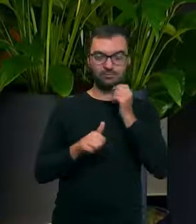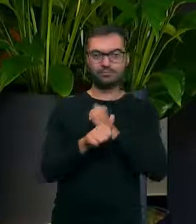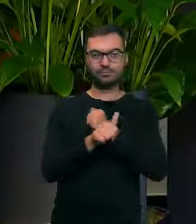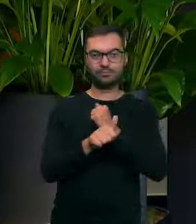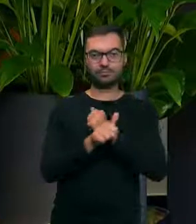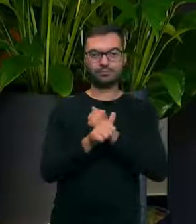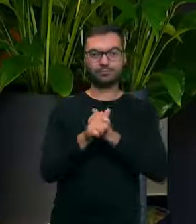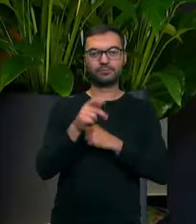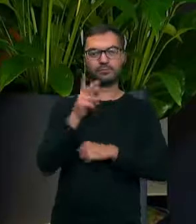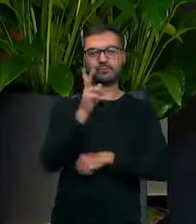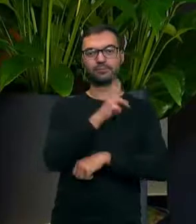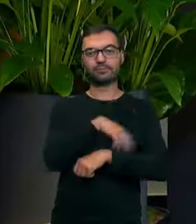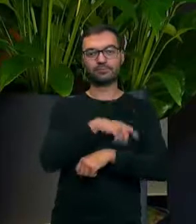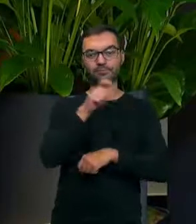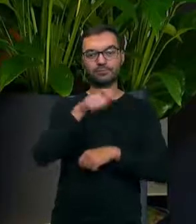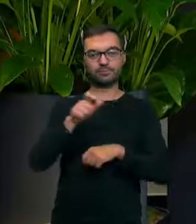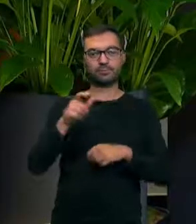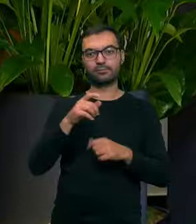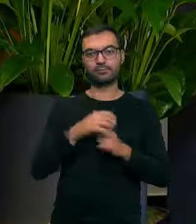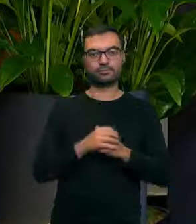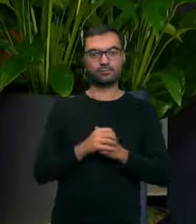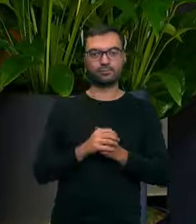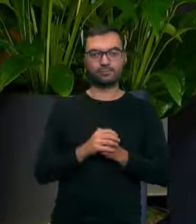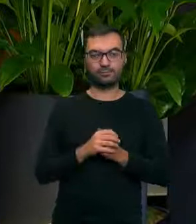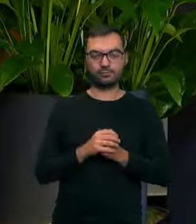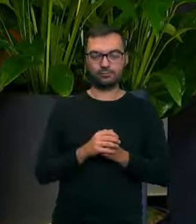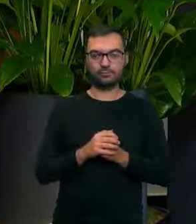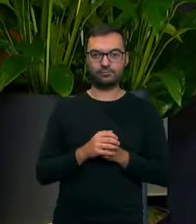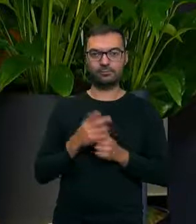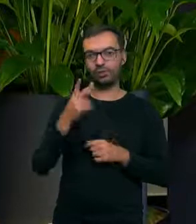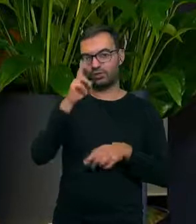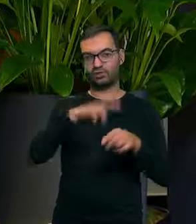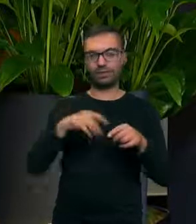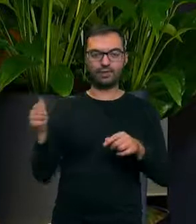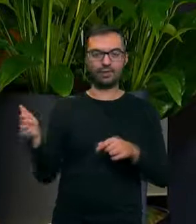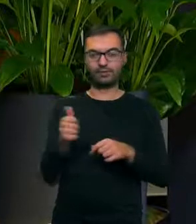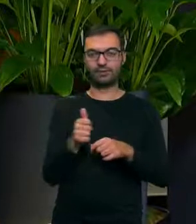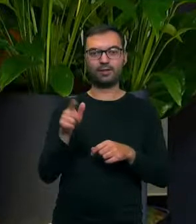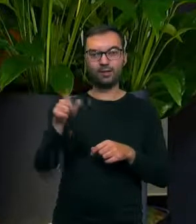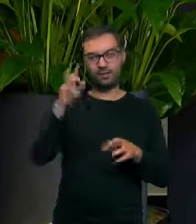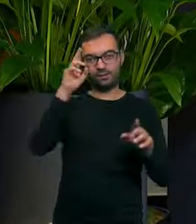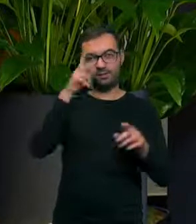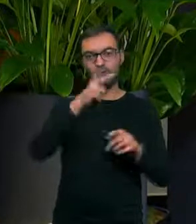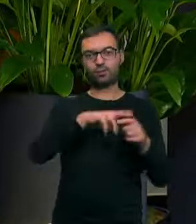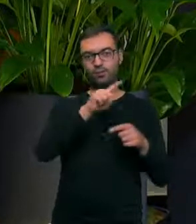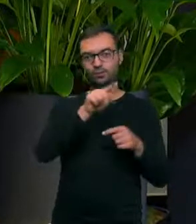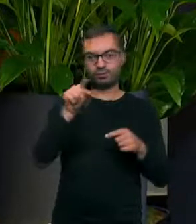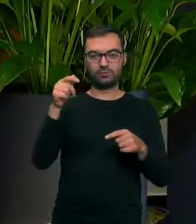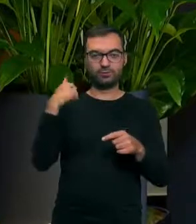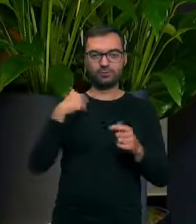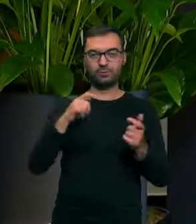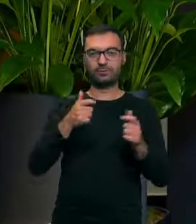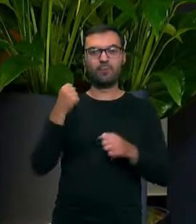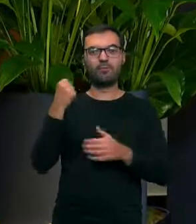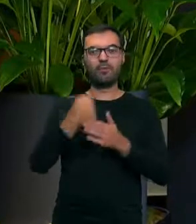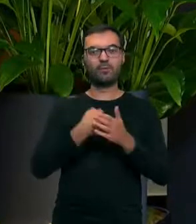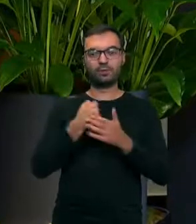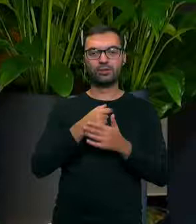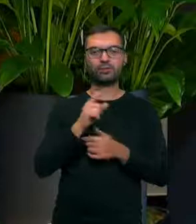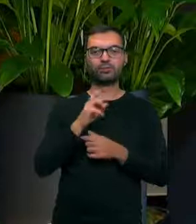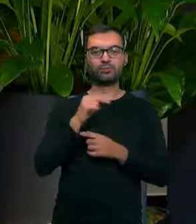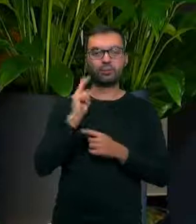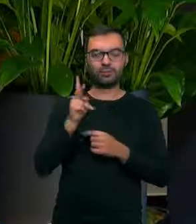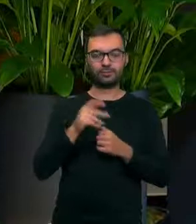60 funkcjonariuszy, których postawiono przed świadkiem i miał rozpoznać tych, którzy uczestniczyli w zajściu, w pobiciu Grzegorza